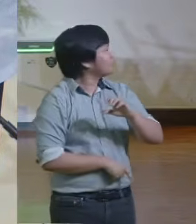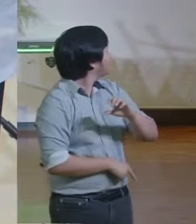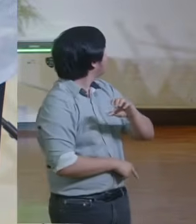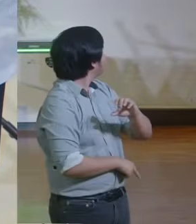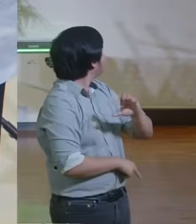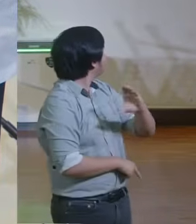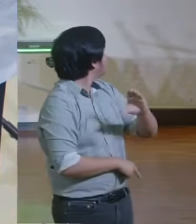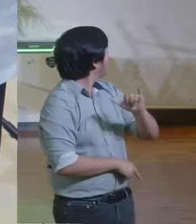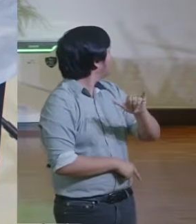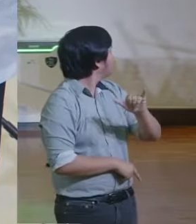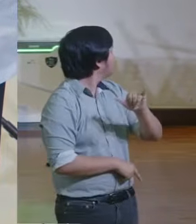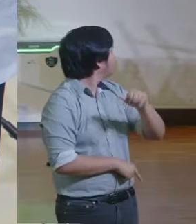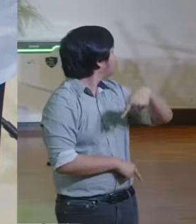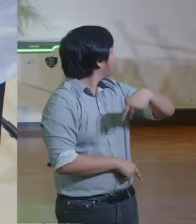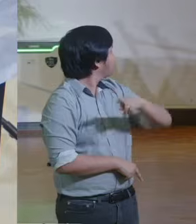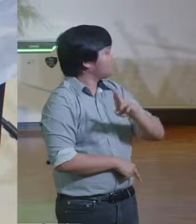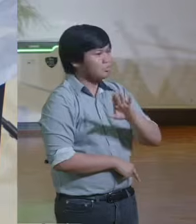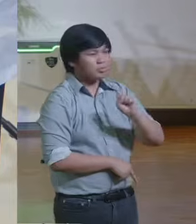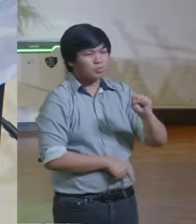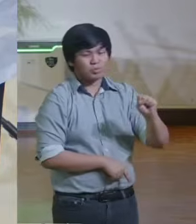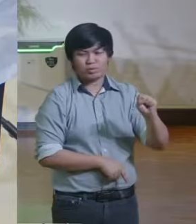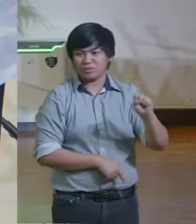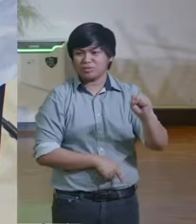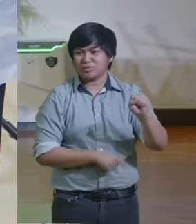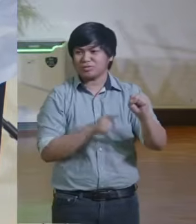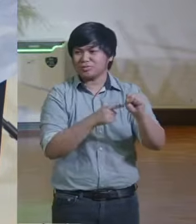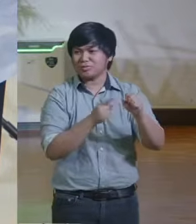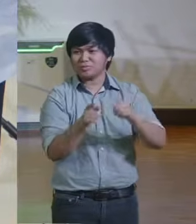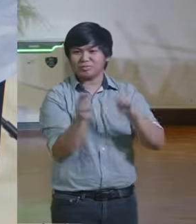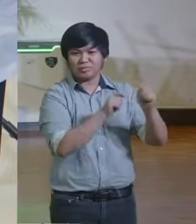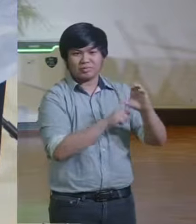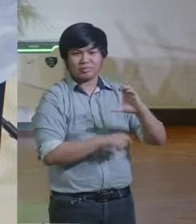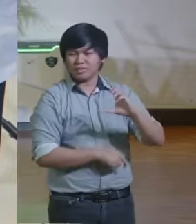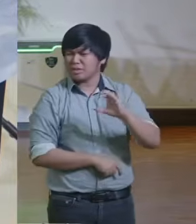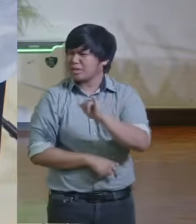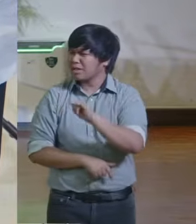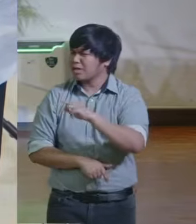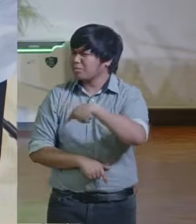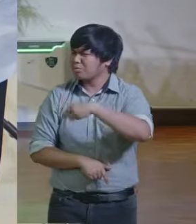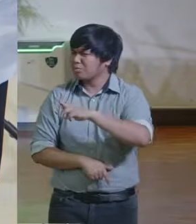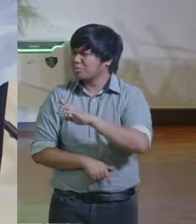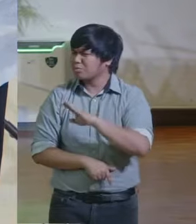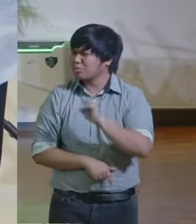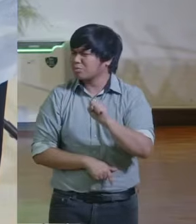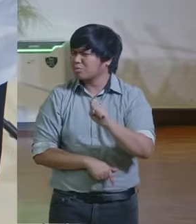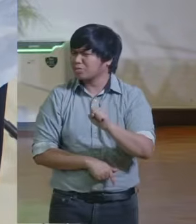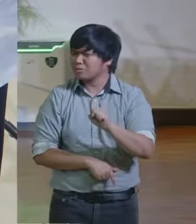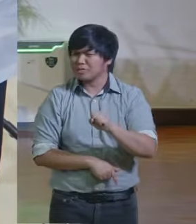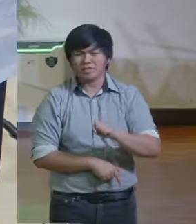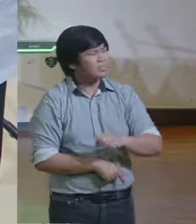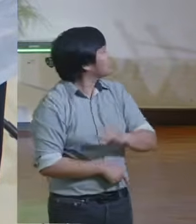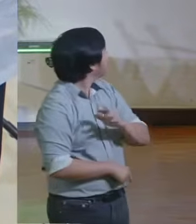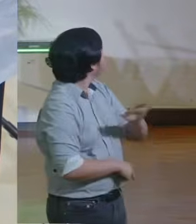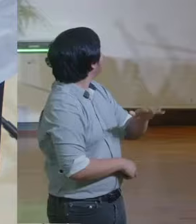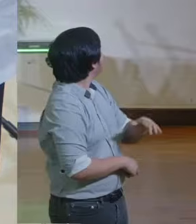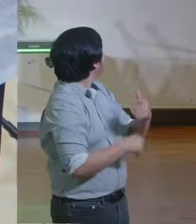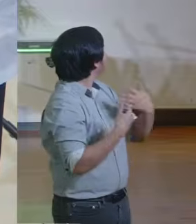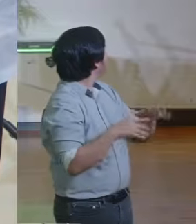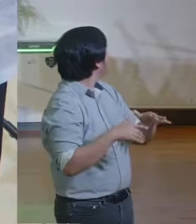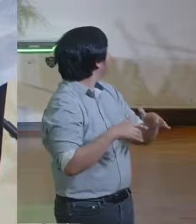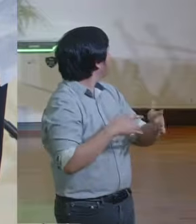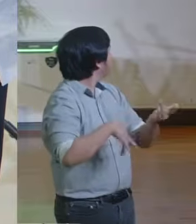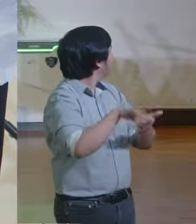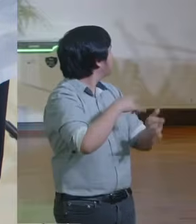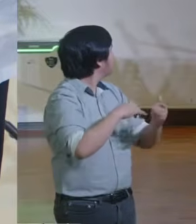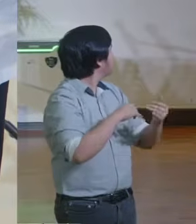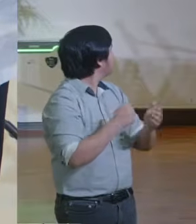of Cyprus. Nakikita niyo yung Cyprus sa baba, no? At yung Salamis hanggang sa Paphos, iniikot po nila yung buong